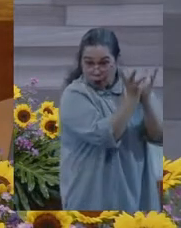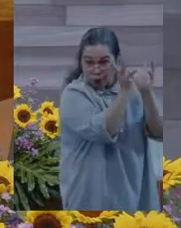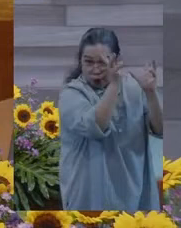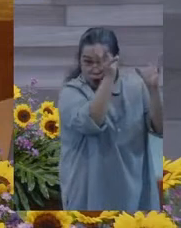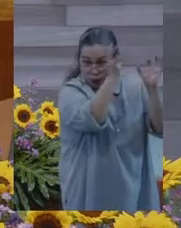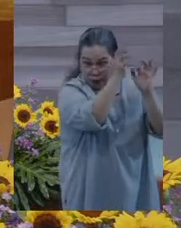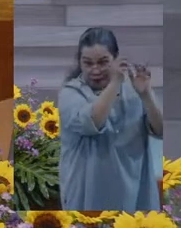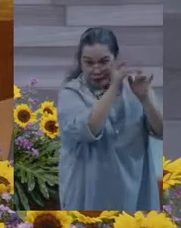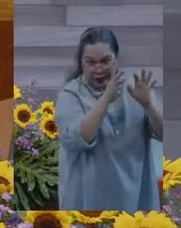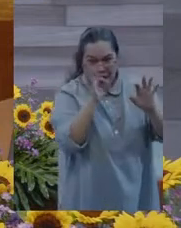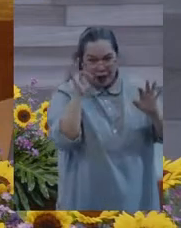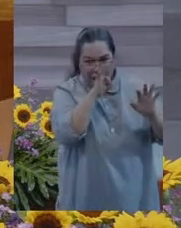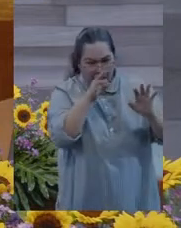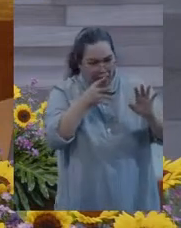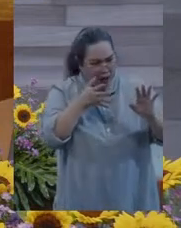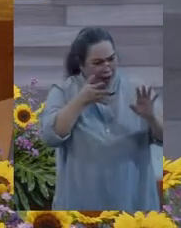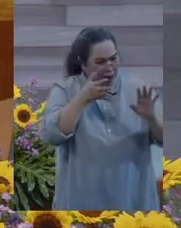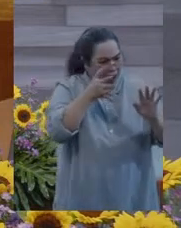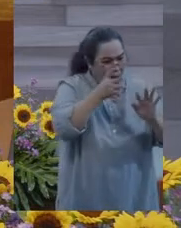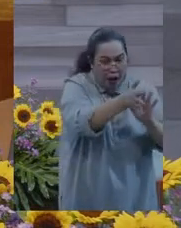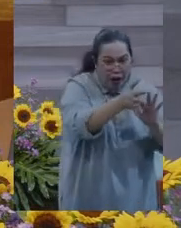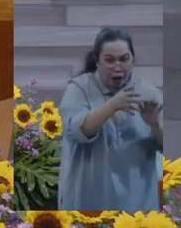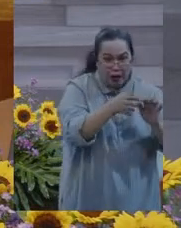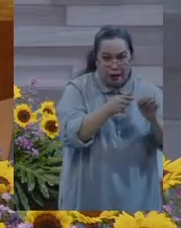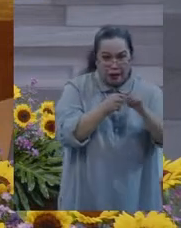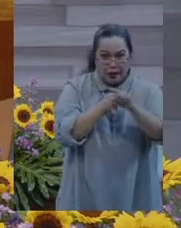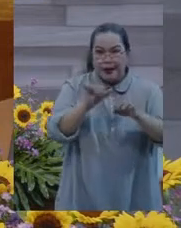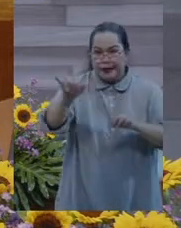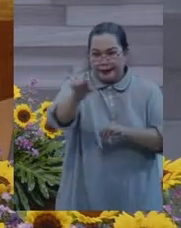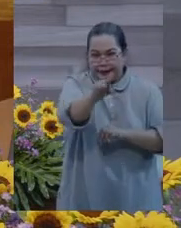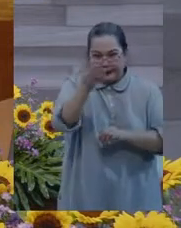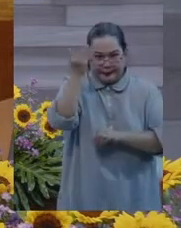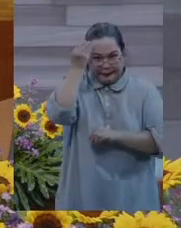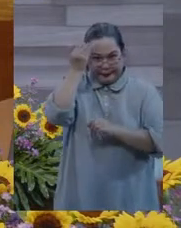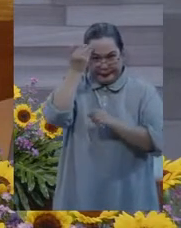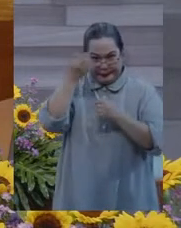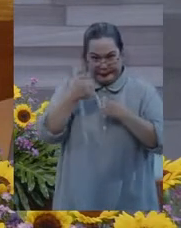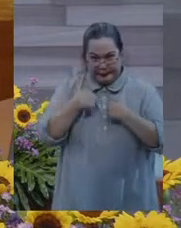propeta. Pero makakapinsala sila sa inyong paglakad.